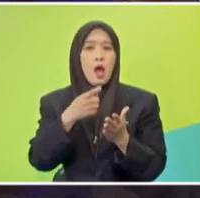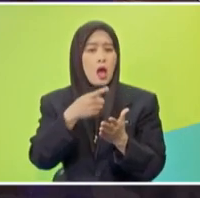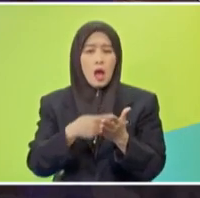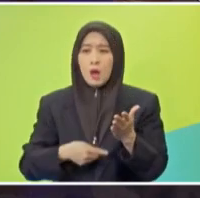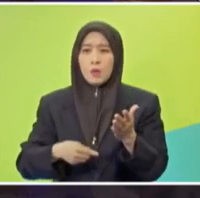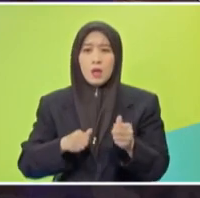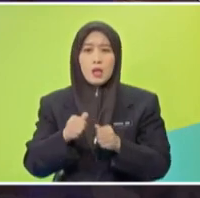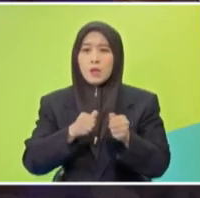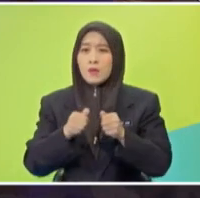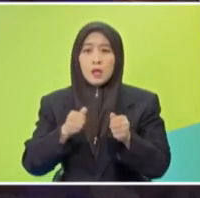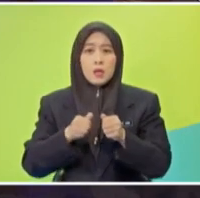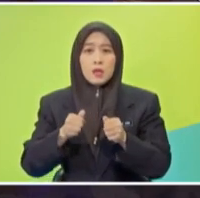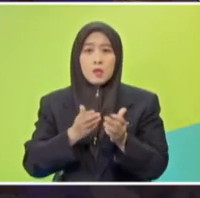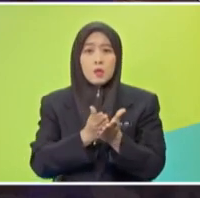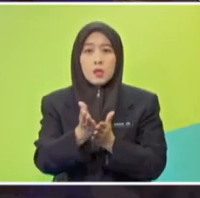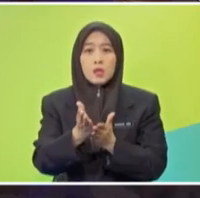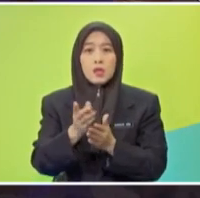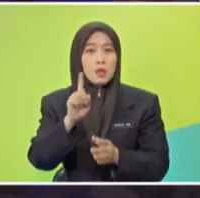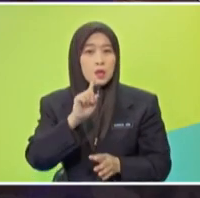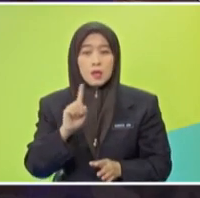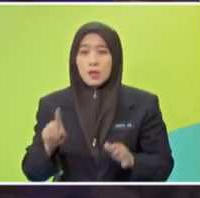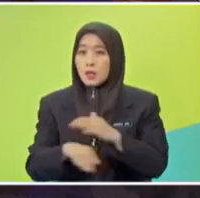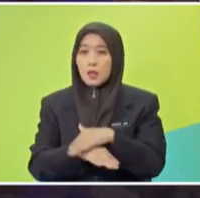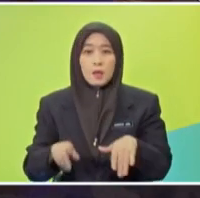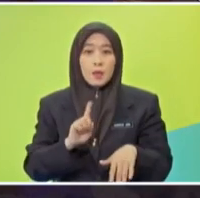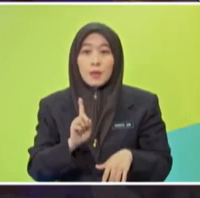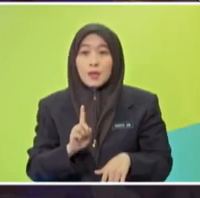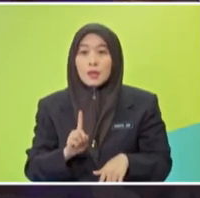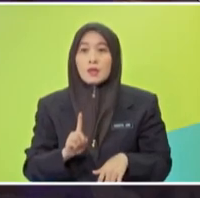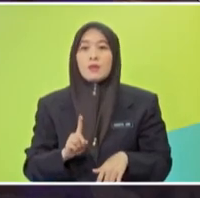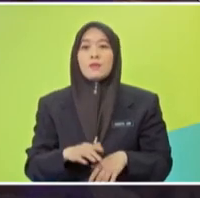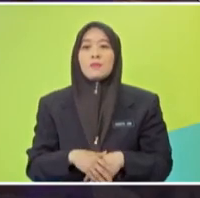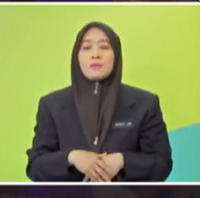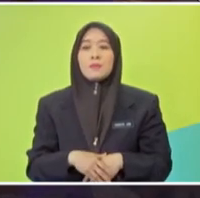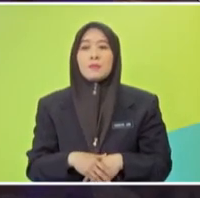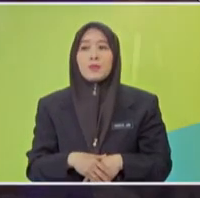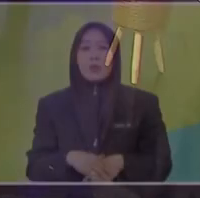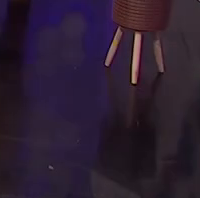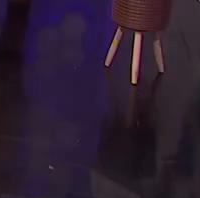luasnya jangan kemana-mana terus kamu menonton tahap 2 dididik TVM